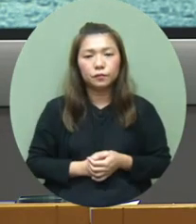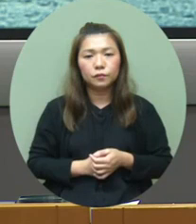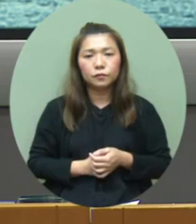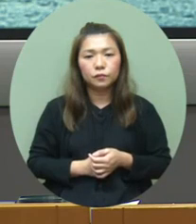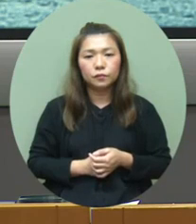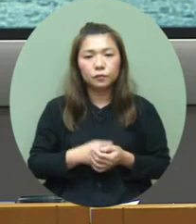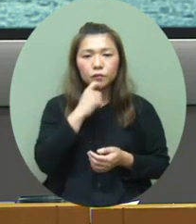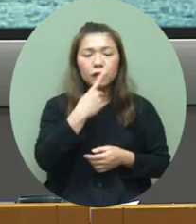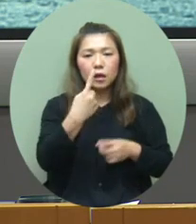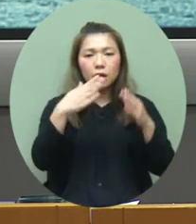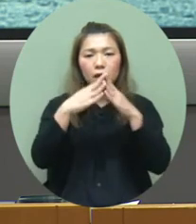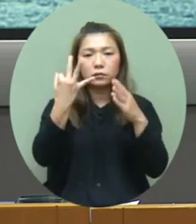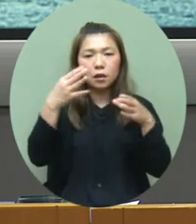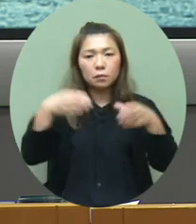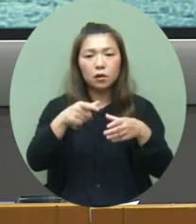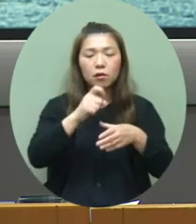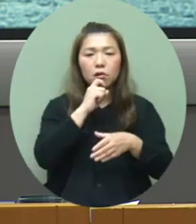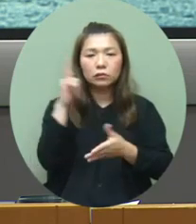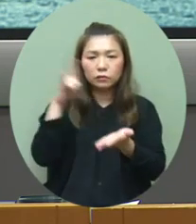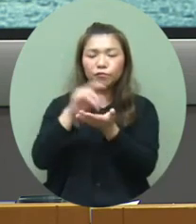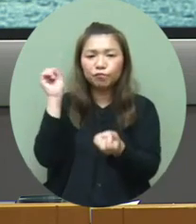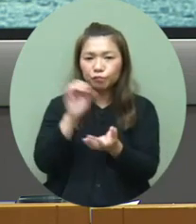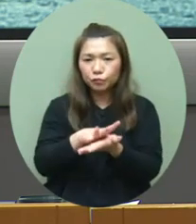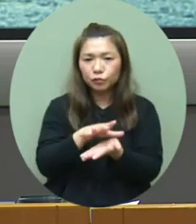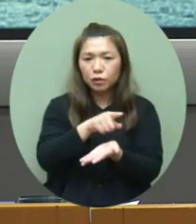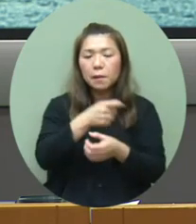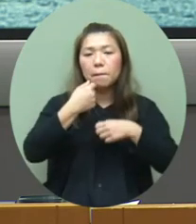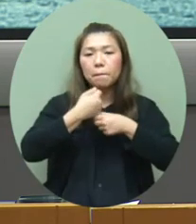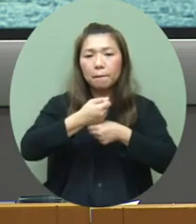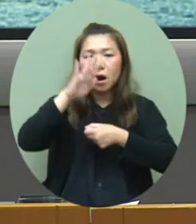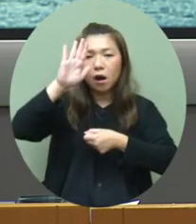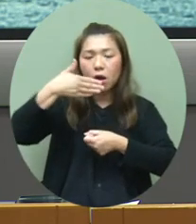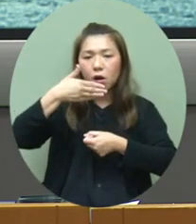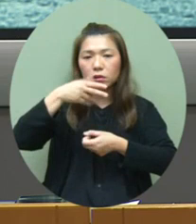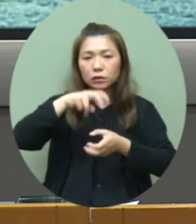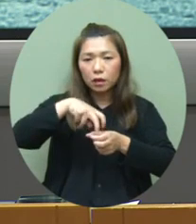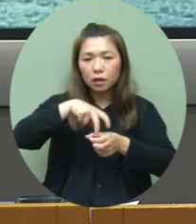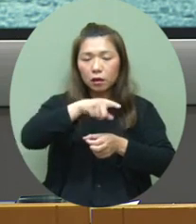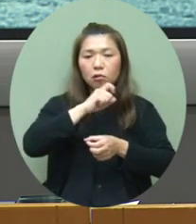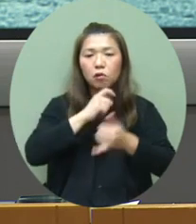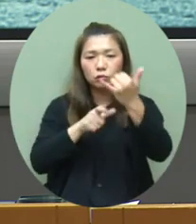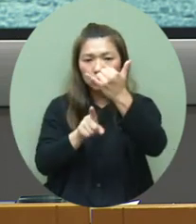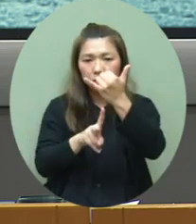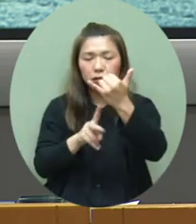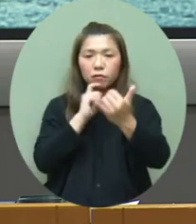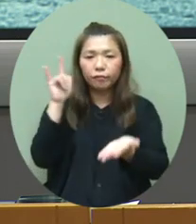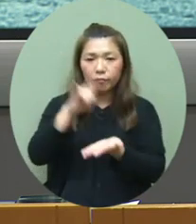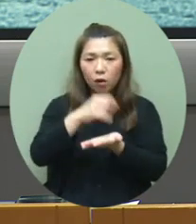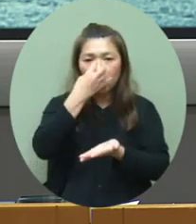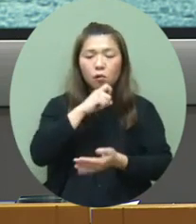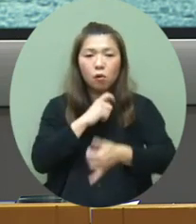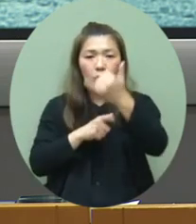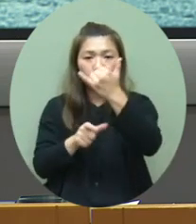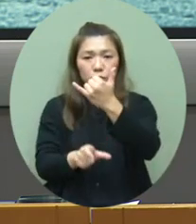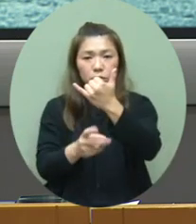一個三口的個案咧，就同一個輸入性在馬來西亞抵港人士是6月12號抵港啦。咁佢就係6月